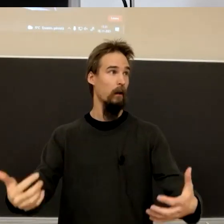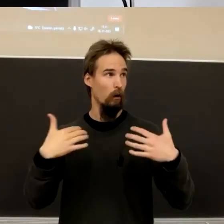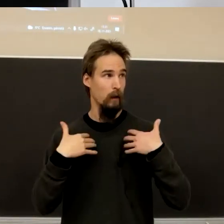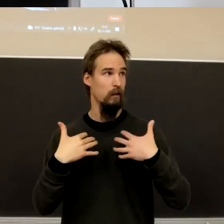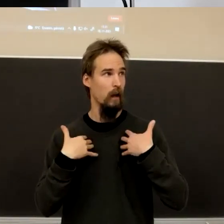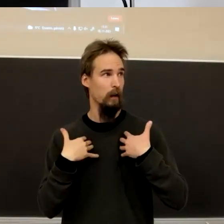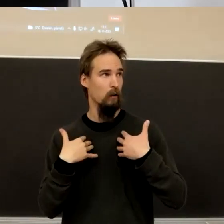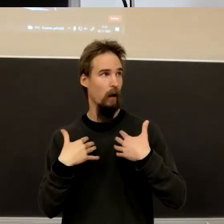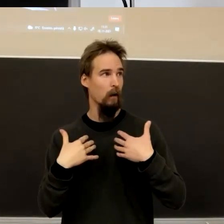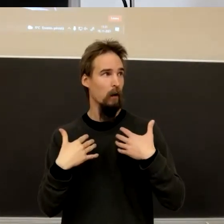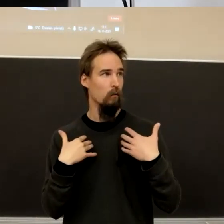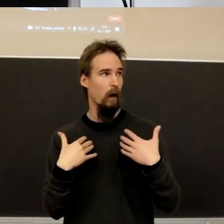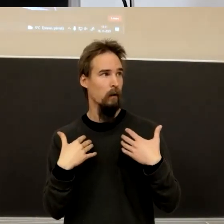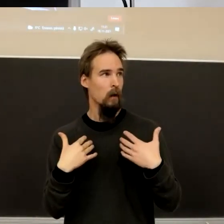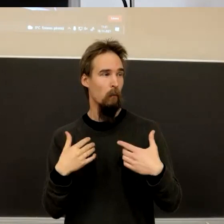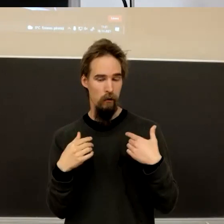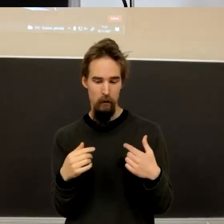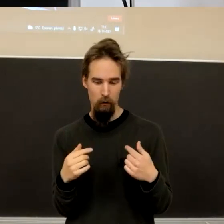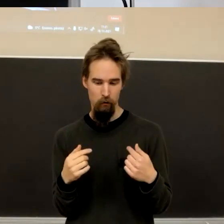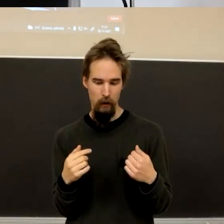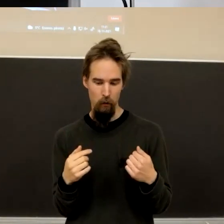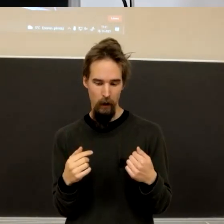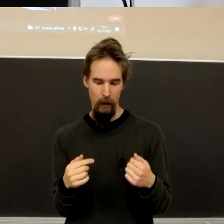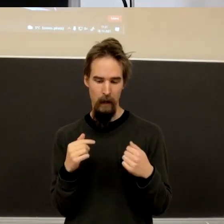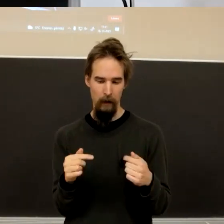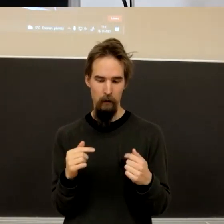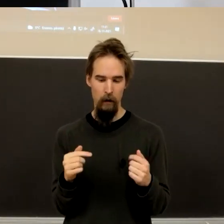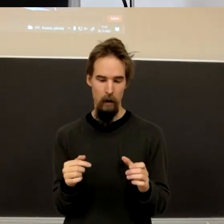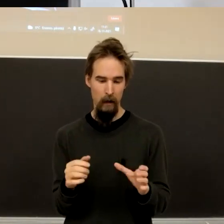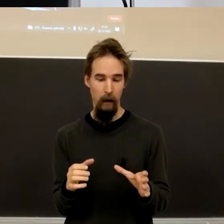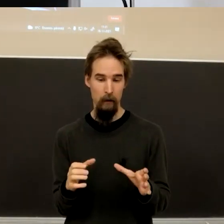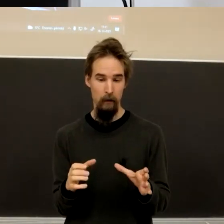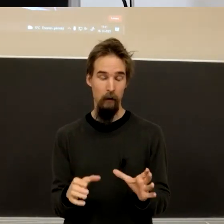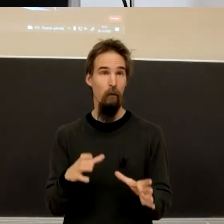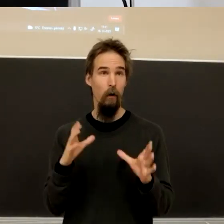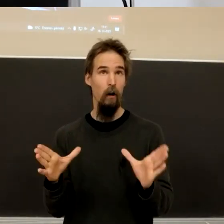tähtää johonkin itseen liittyvään hyvään, mutta just niin kuin ehkä mielenkiintoinen